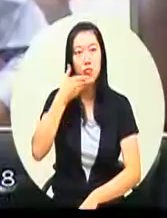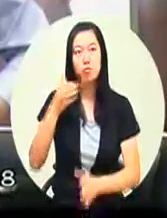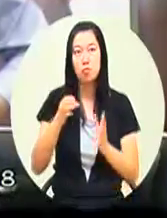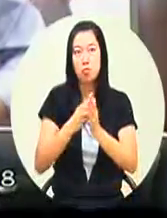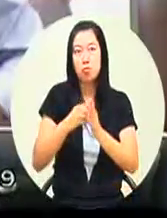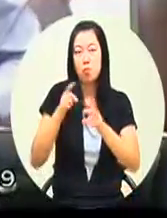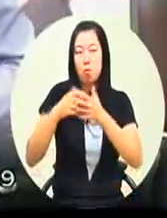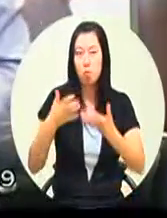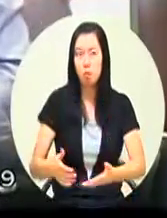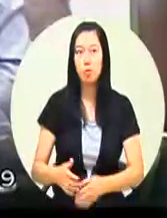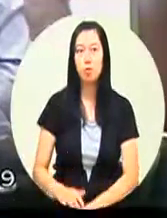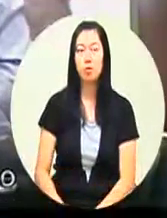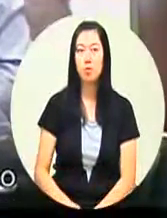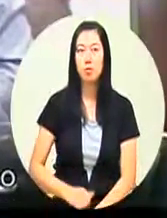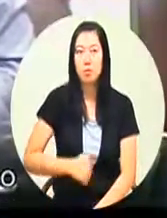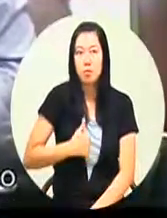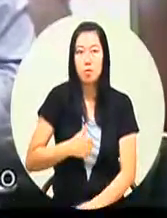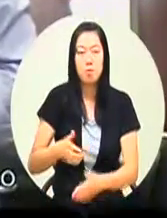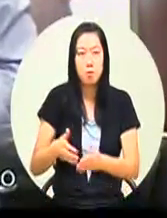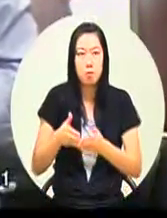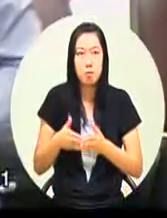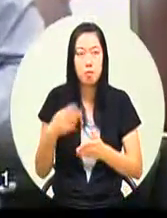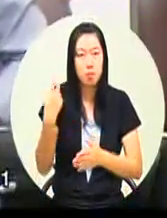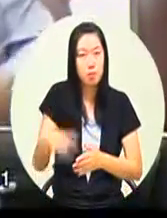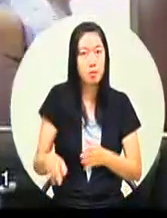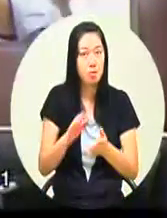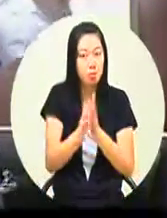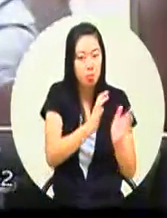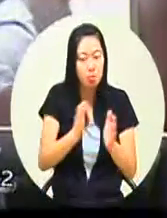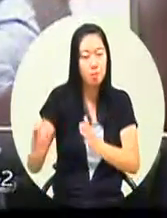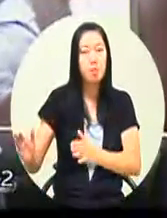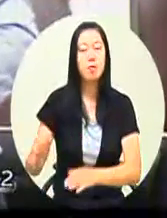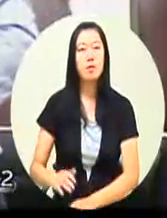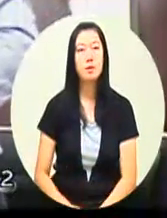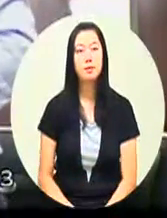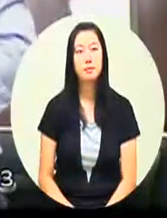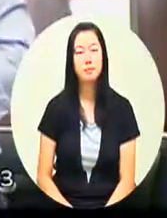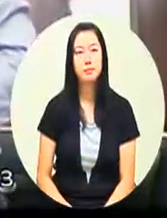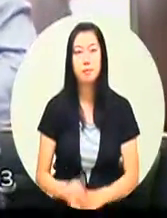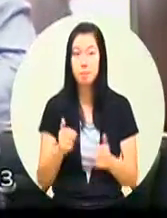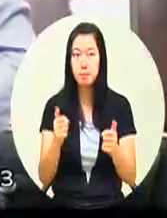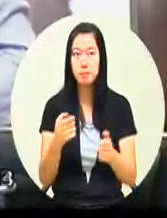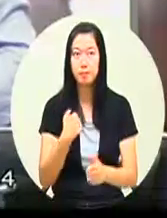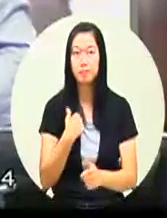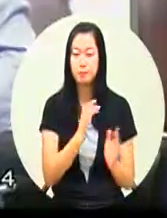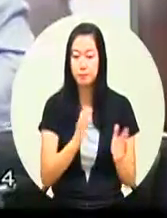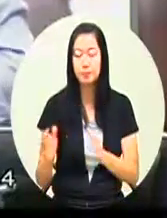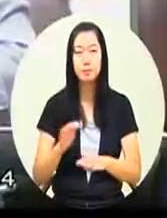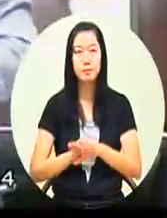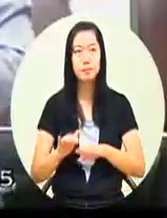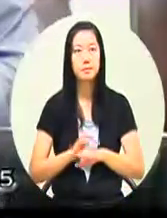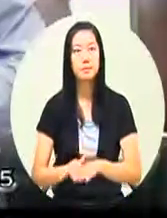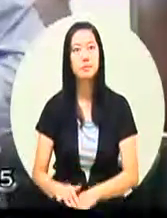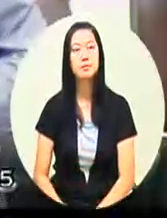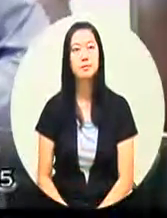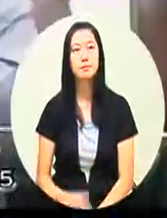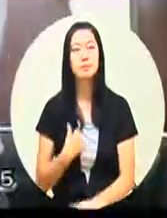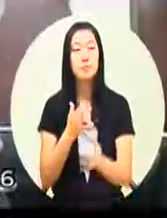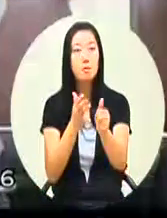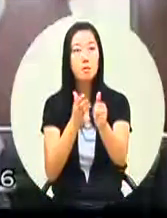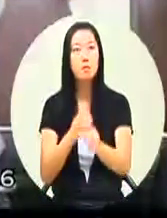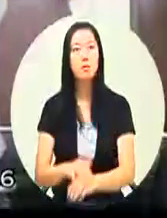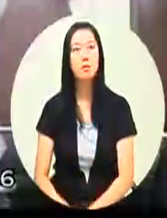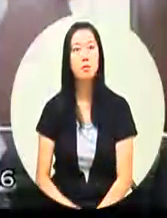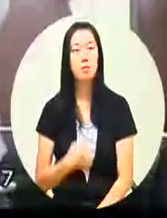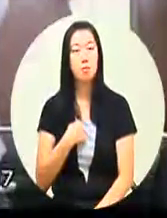是这个数据当然还是要去，我想从你哈，这个可以做起来。 我的经历， 主席，我先请教，我刚才